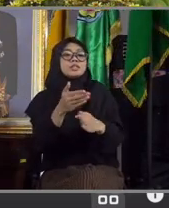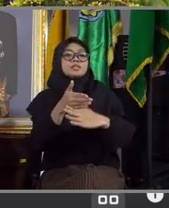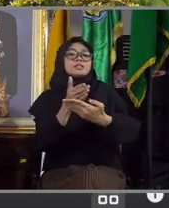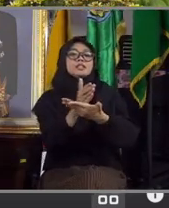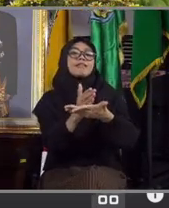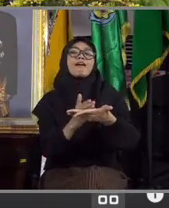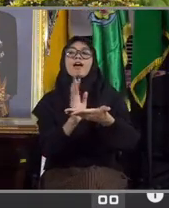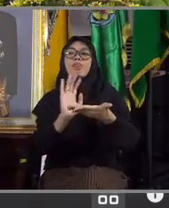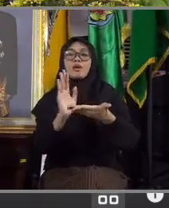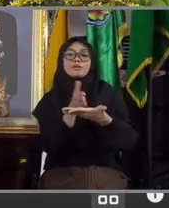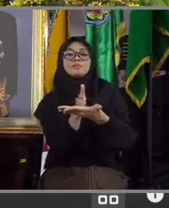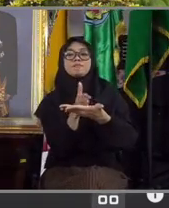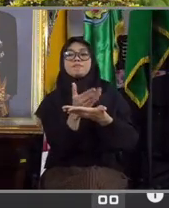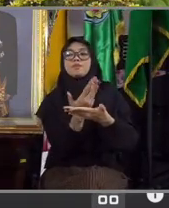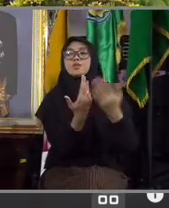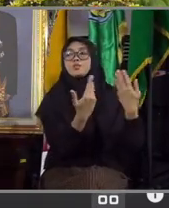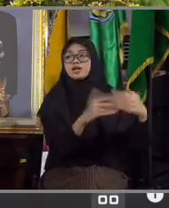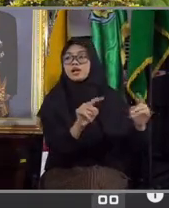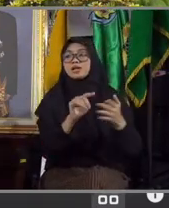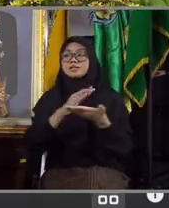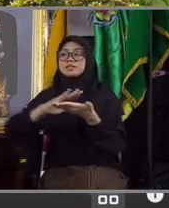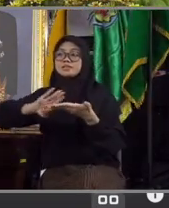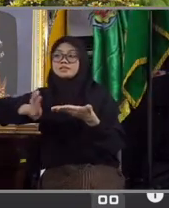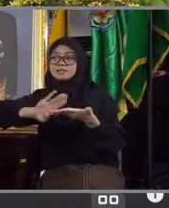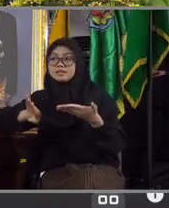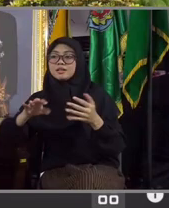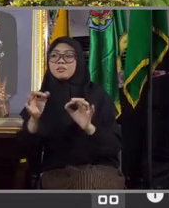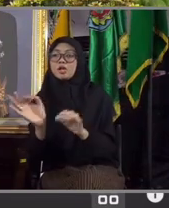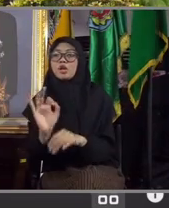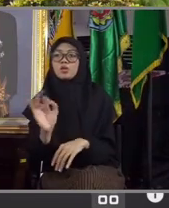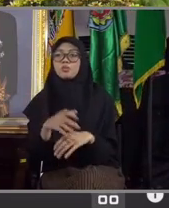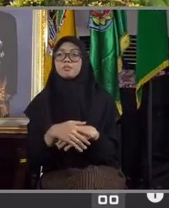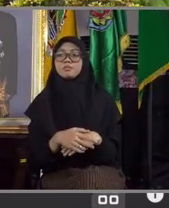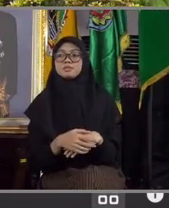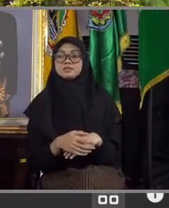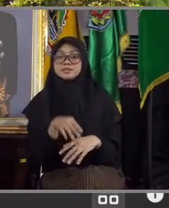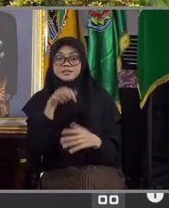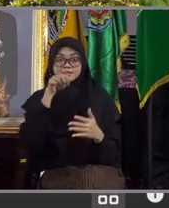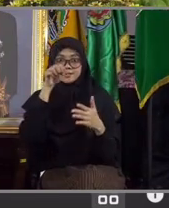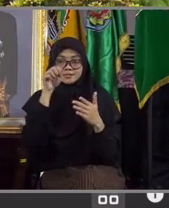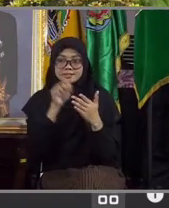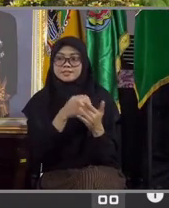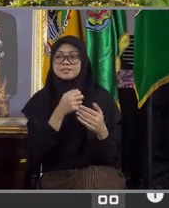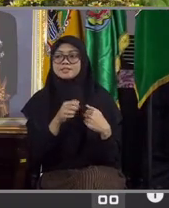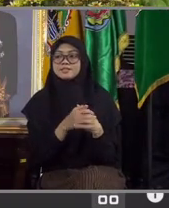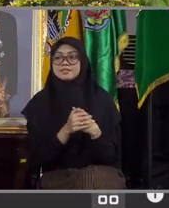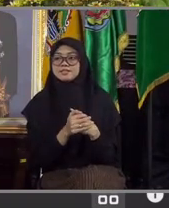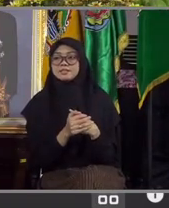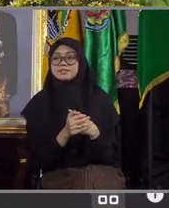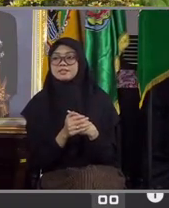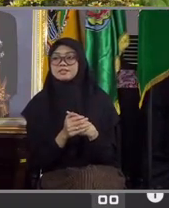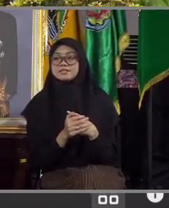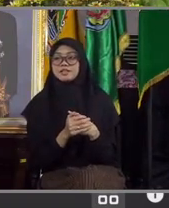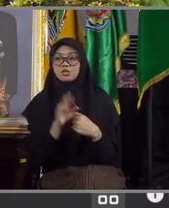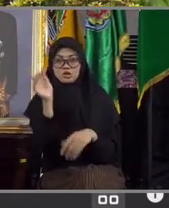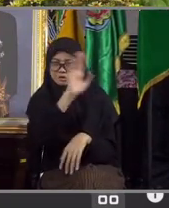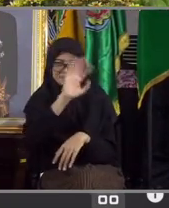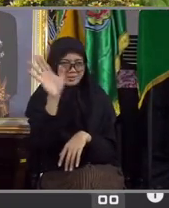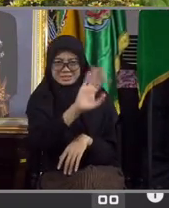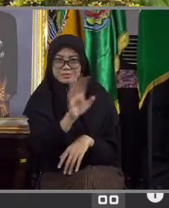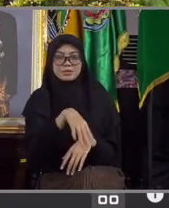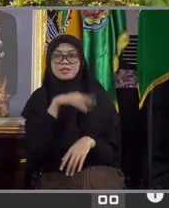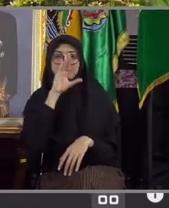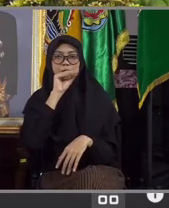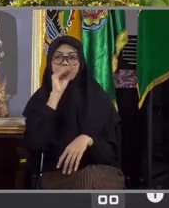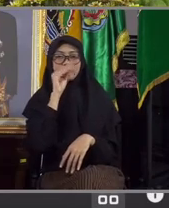Yang untuk wilayah parkirnya. Wes, aku tak pit-pitan rono wae. Siap, Bapak. Oh, siap